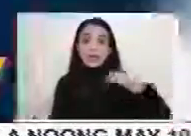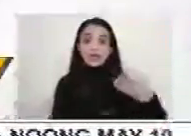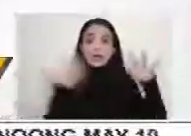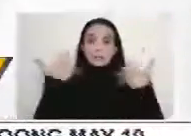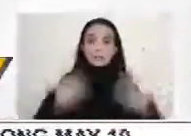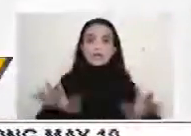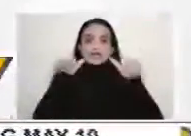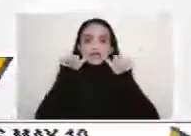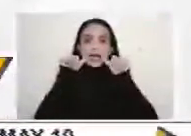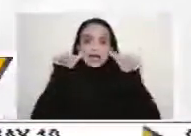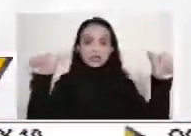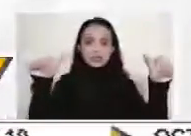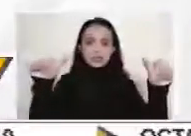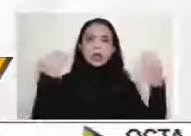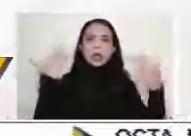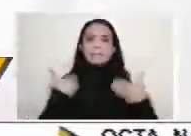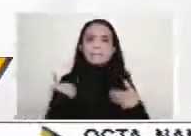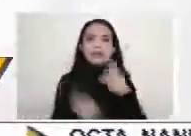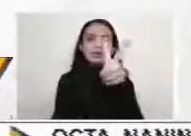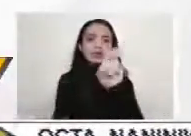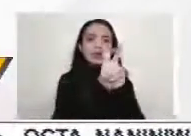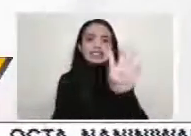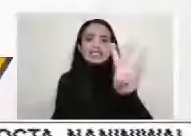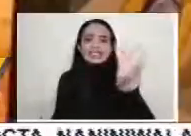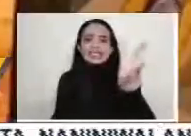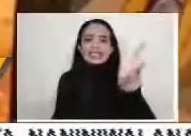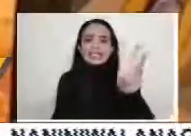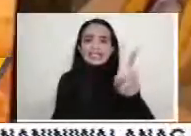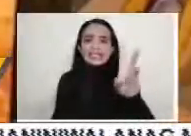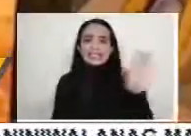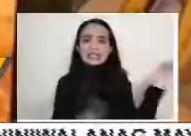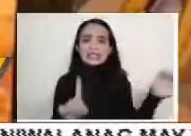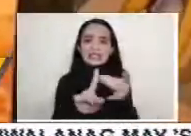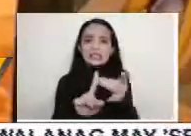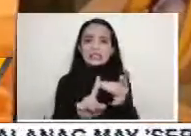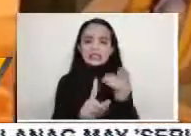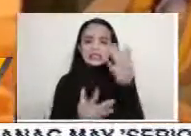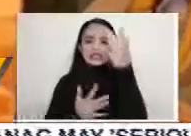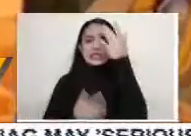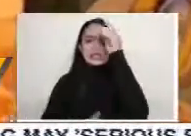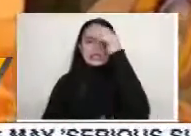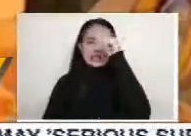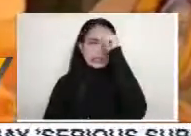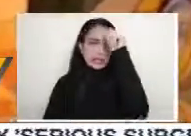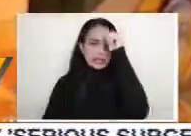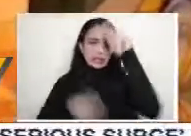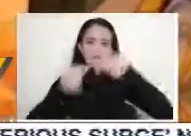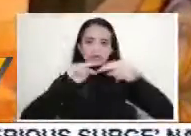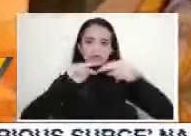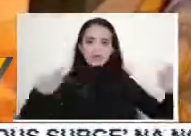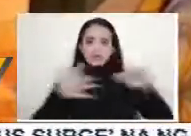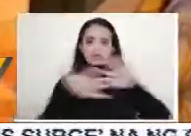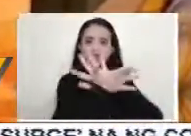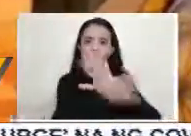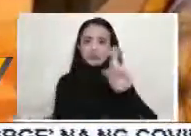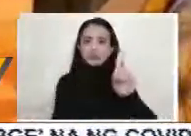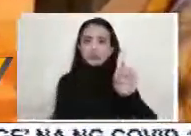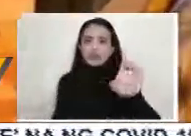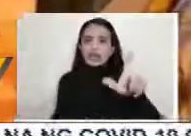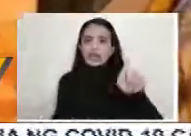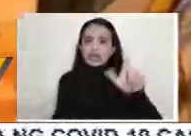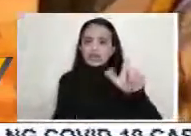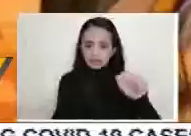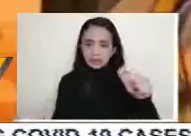sa GCQ with heightened restrictions ang Cebu Province. Naaproban po ang apela ng Cebu